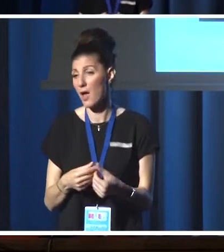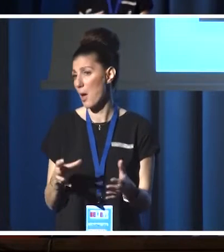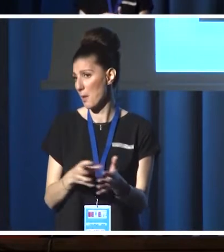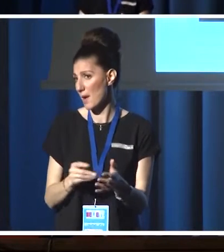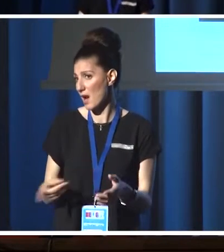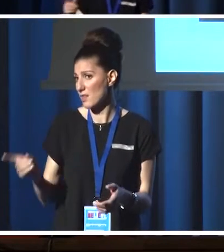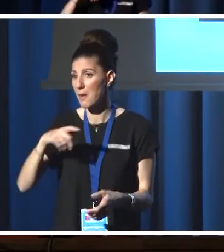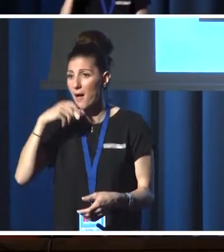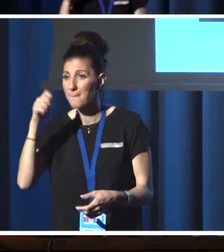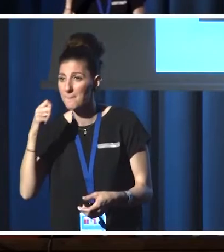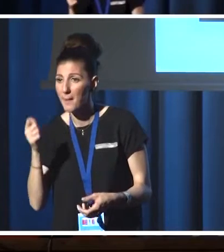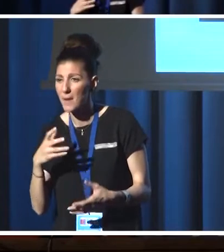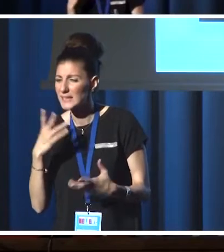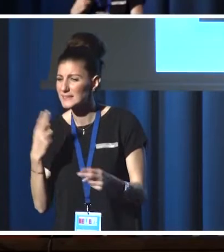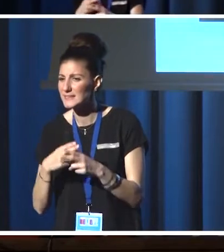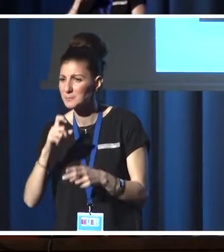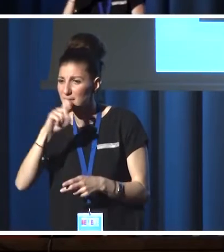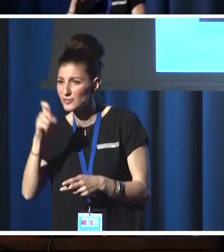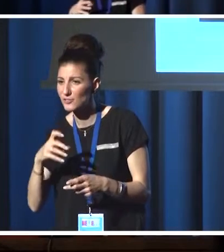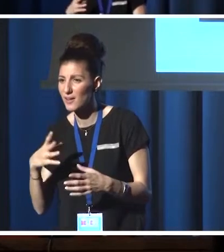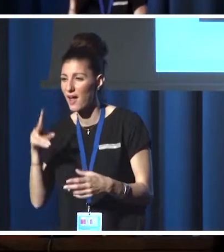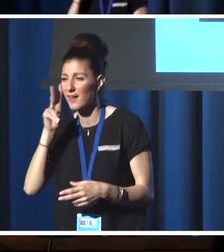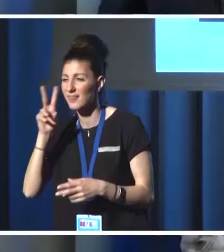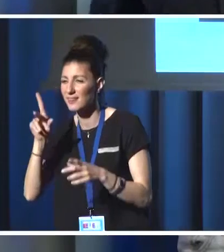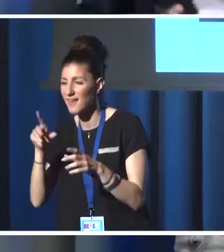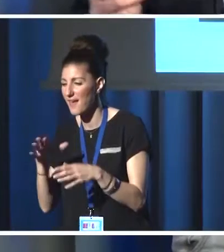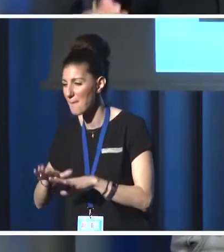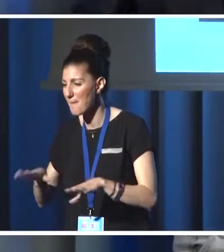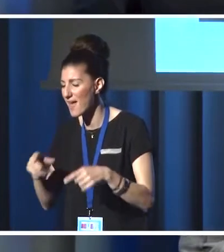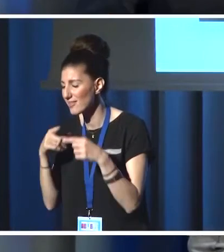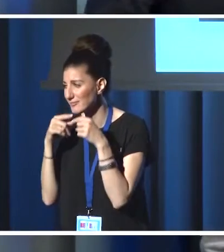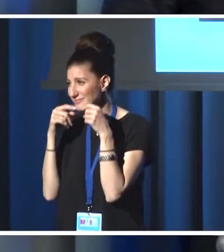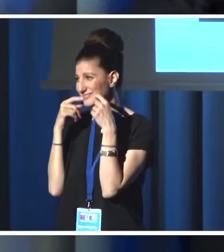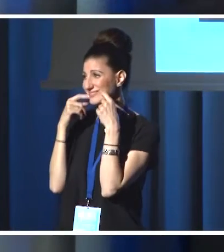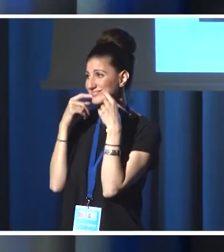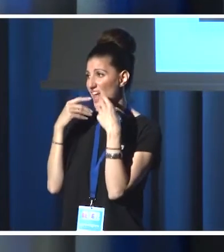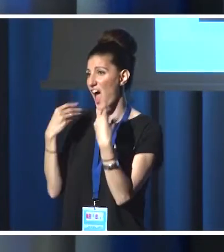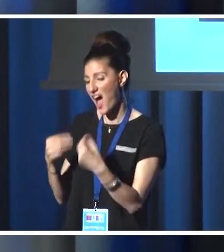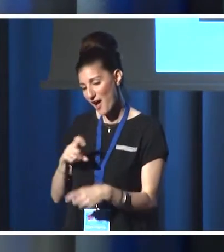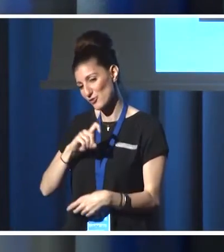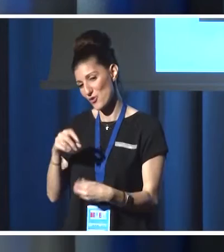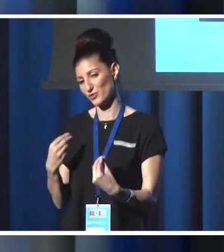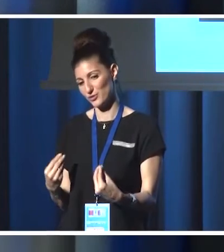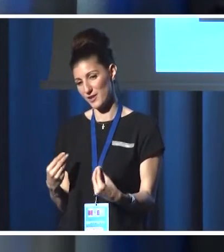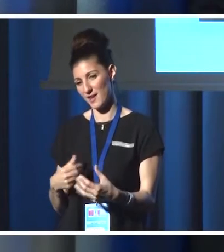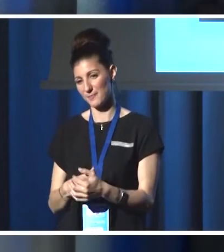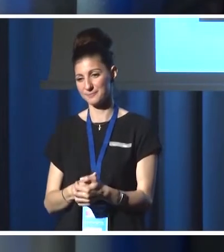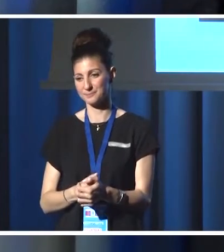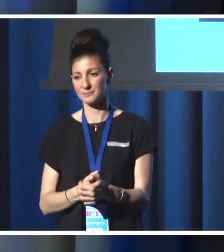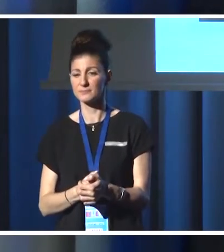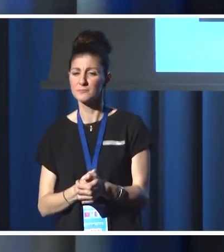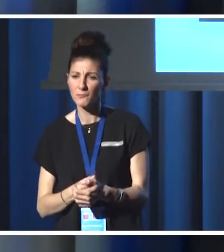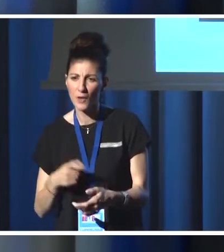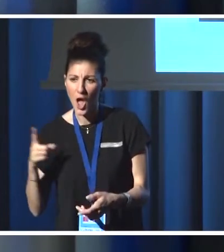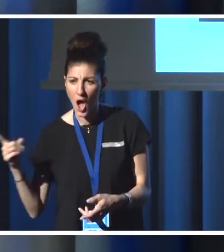μάνα είναι το να βλέπει το χαμόγελο του παιδιού της σε αυτούς κανένας δεν μπορεί να ανθεί να αρνηθεί ότι έχουν